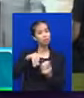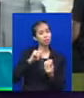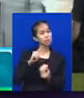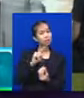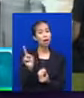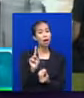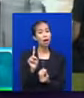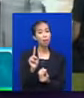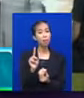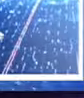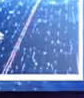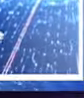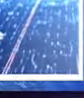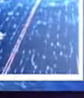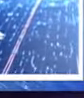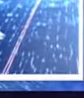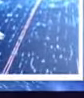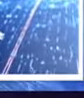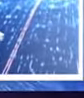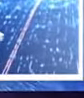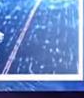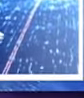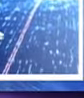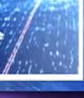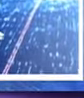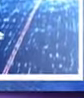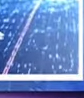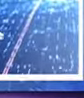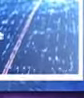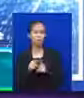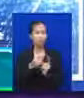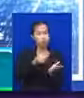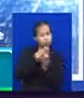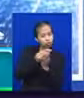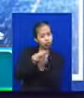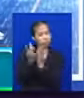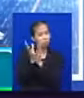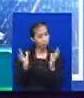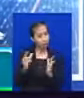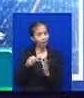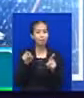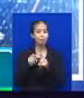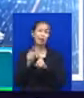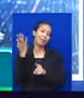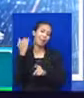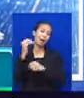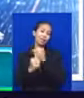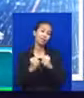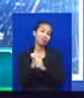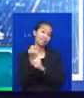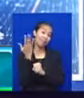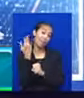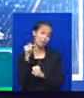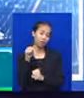ะมีการบริโภคนะครับมากขึ้นอย่างเช่นช่วงที่ปลายปีที่ผ่าน